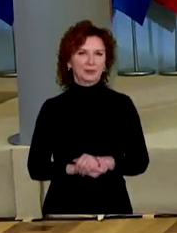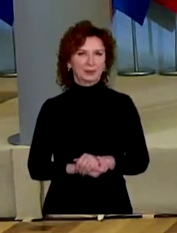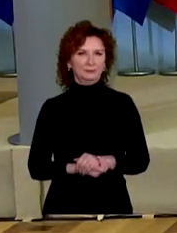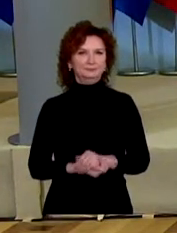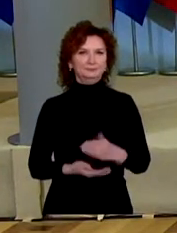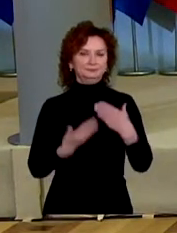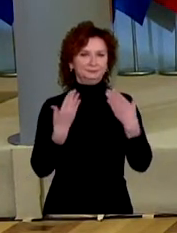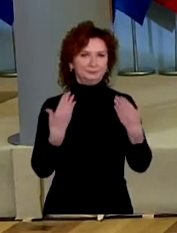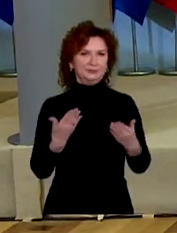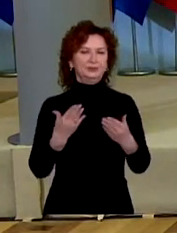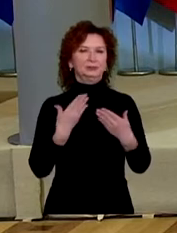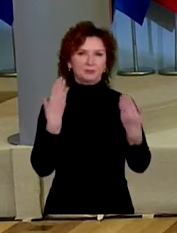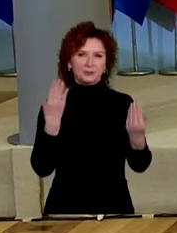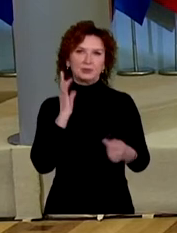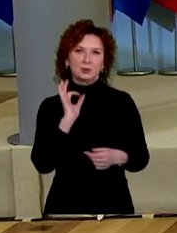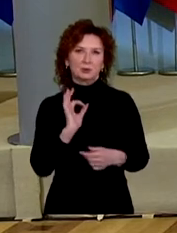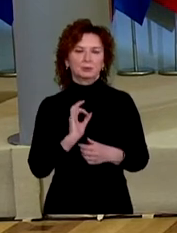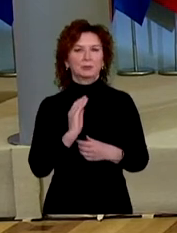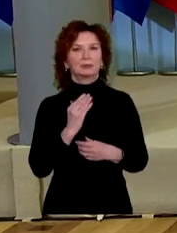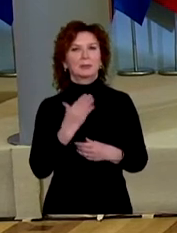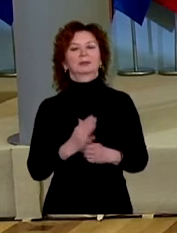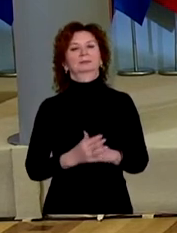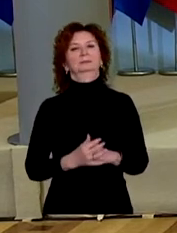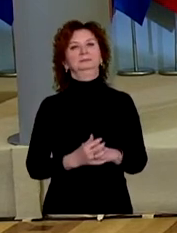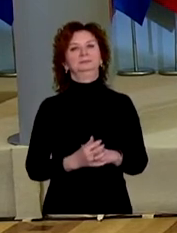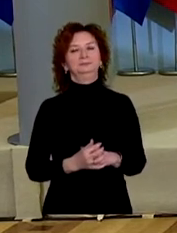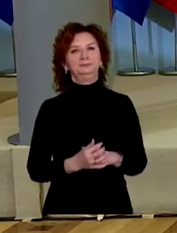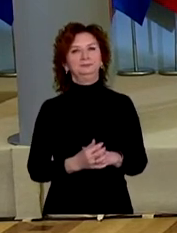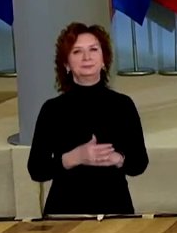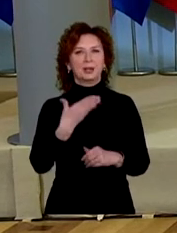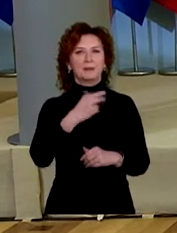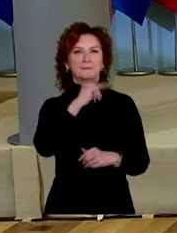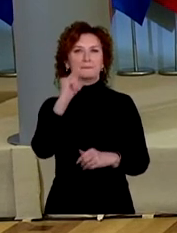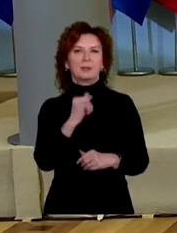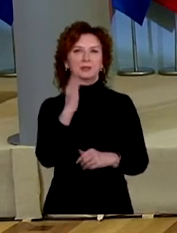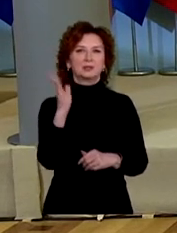ministrze, i bardzo proszę, pan redaktor Maciej Sztykiel, Radio Z.